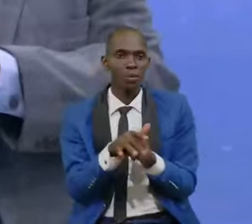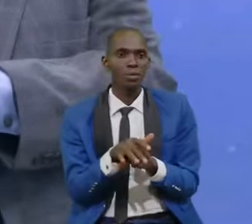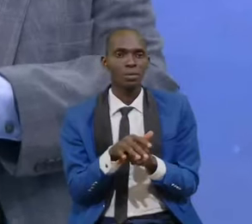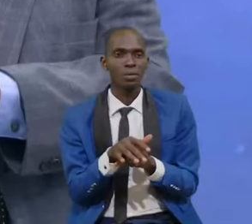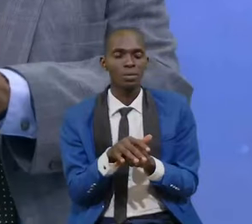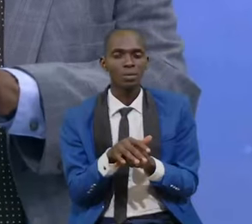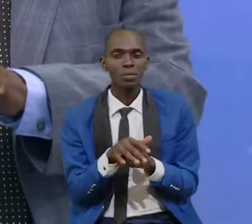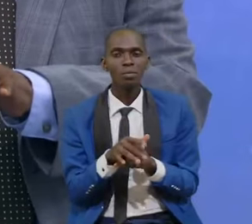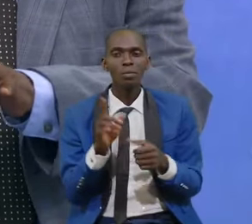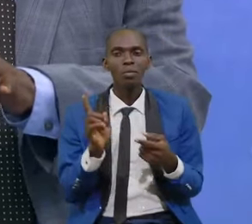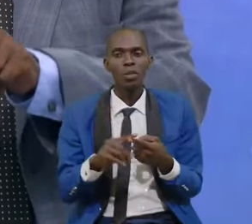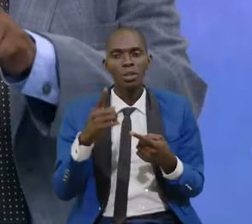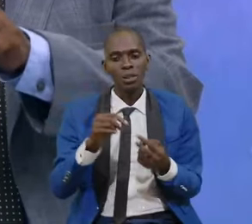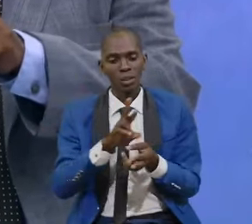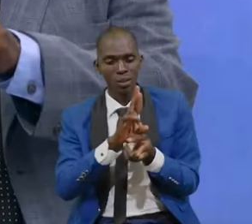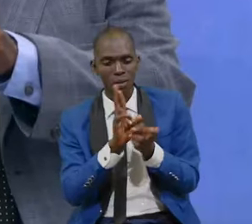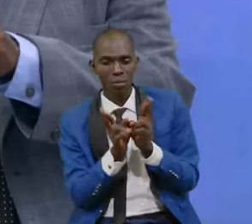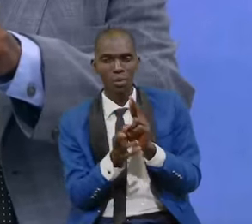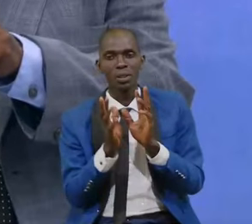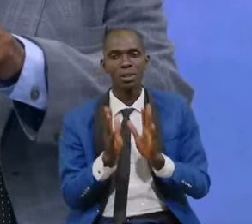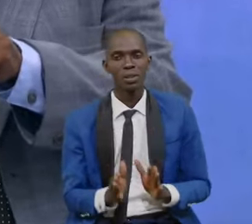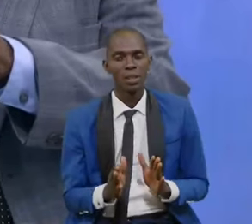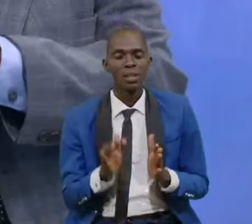La promesse aux pénitents